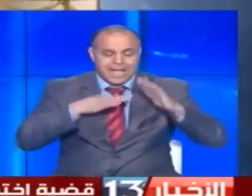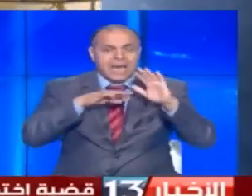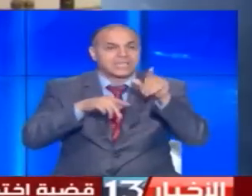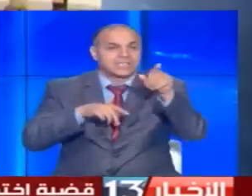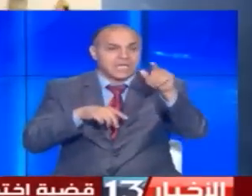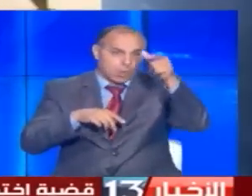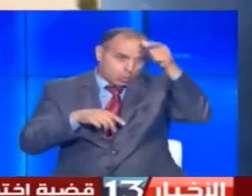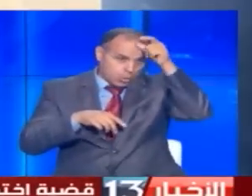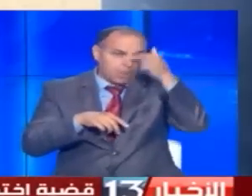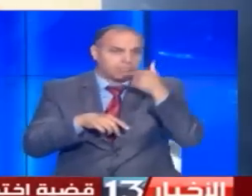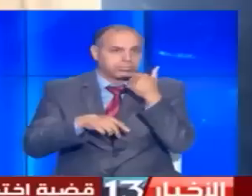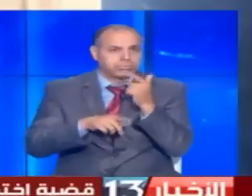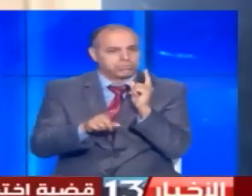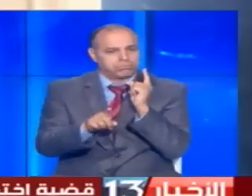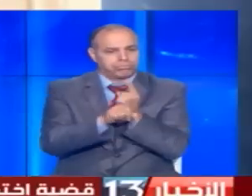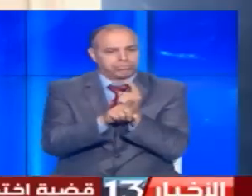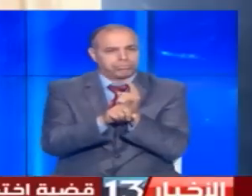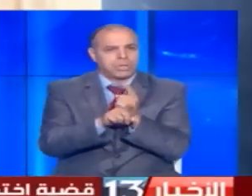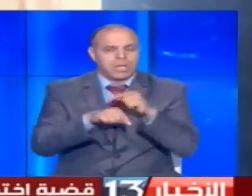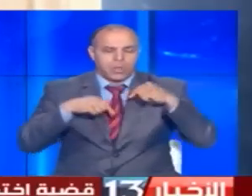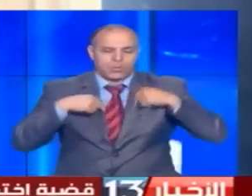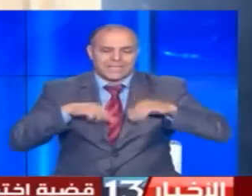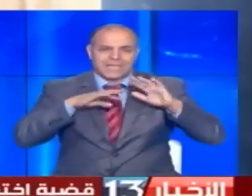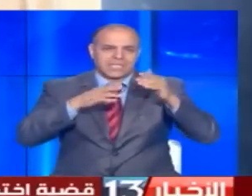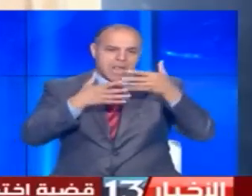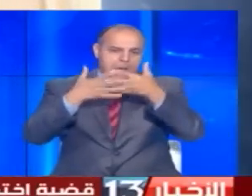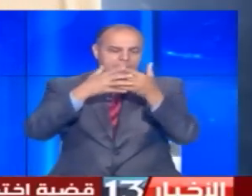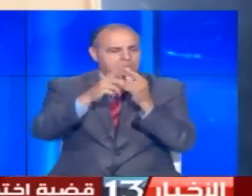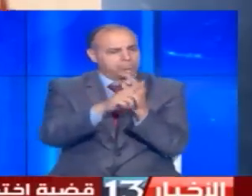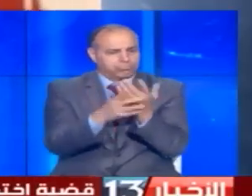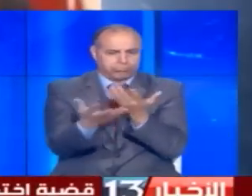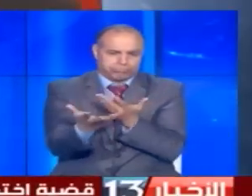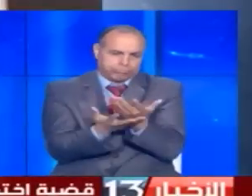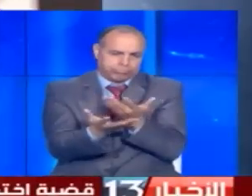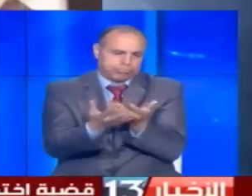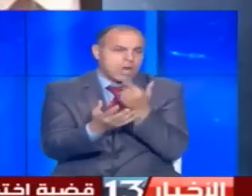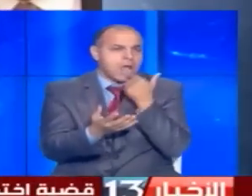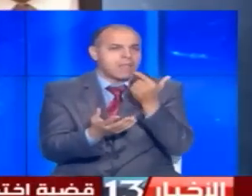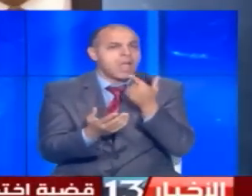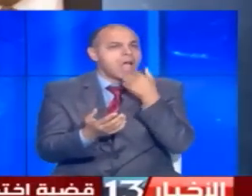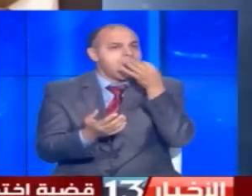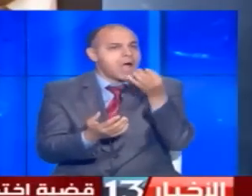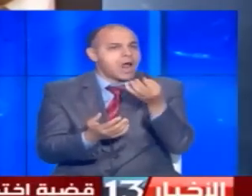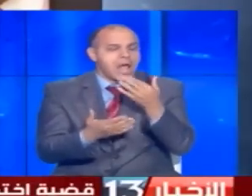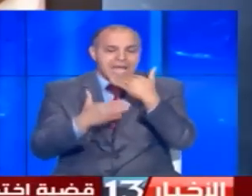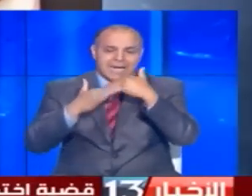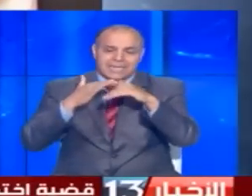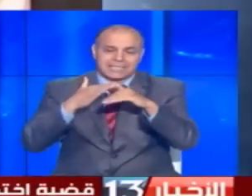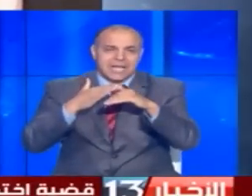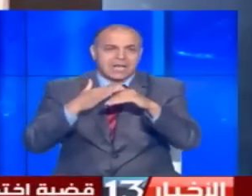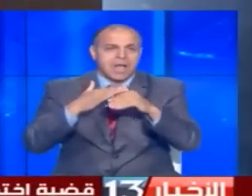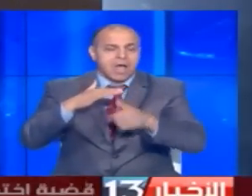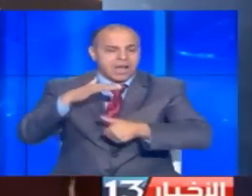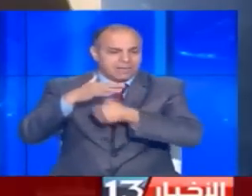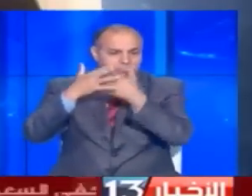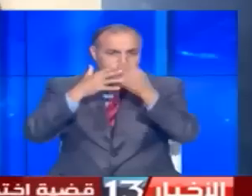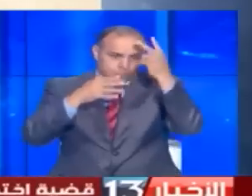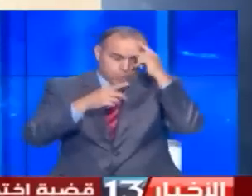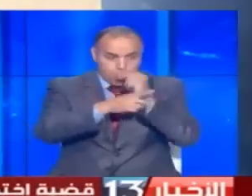مولود شاوشوغلو قال عقب لقائه نظيره الأمريكي مايك بومبيو إنه أخبره نقله رسالة من ترامب